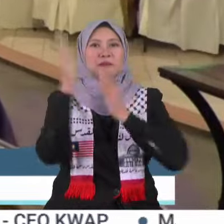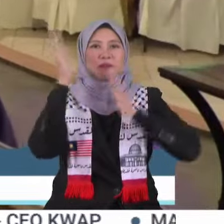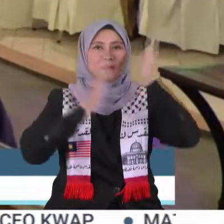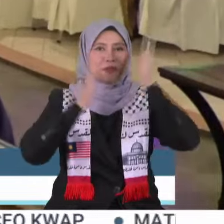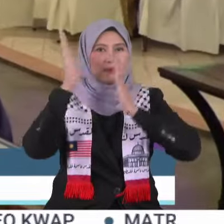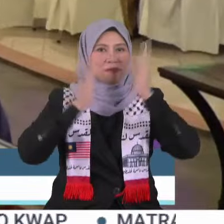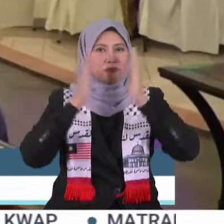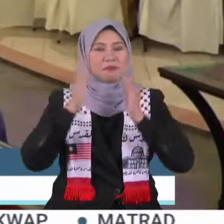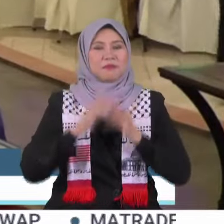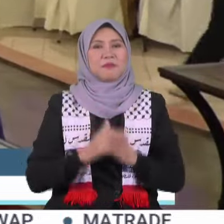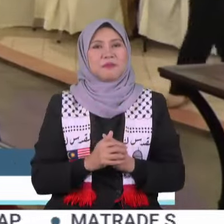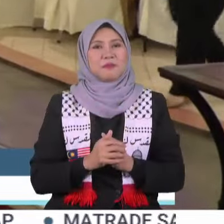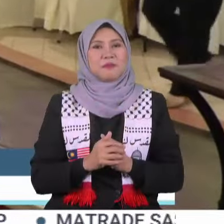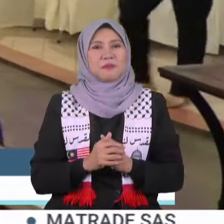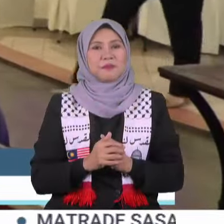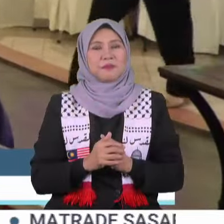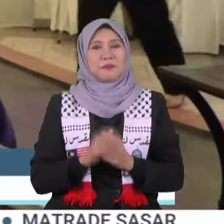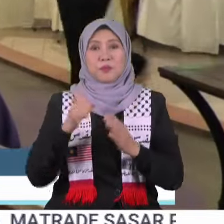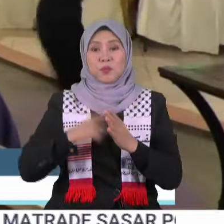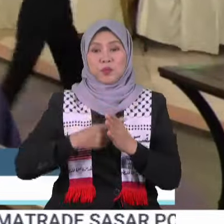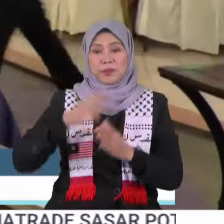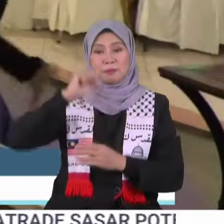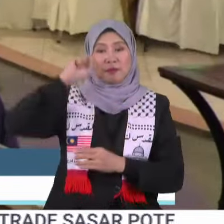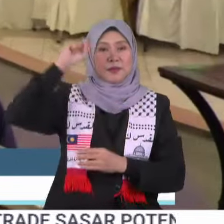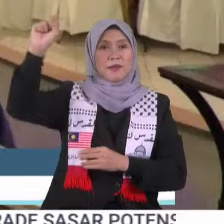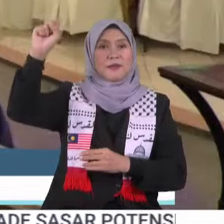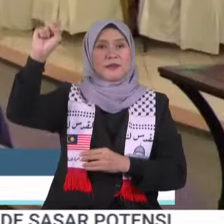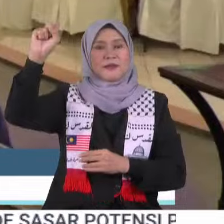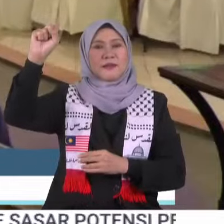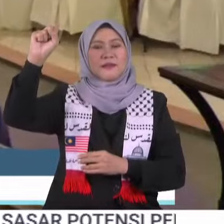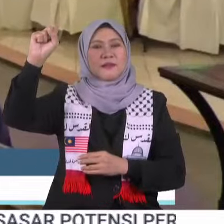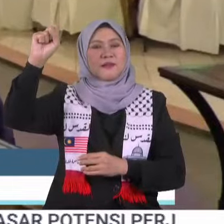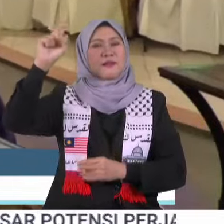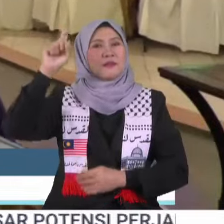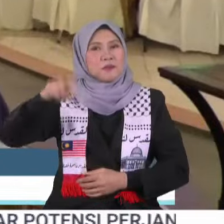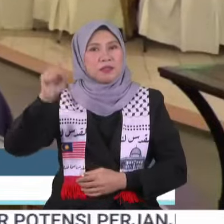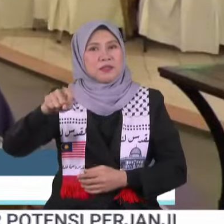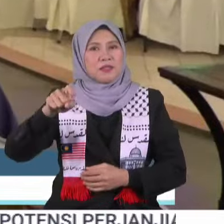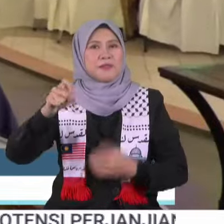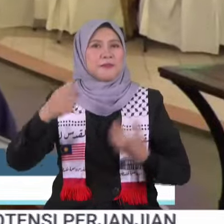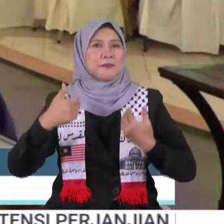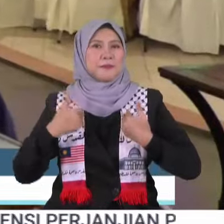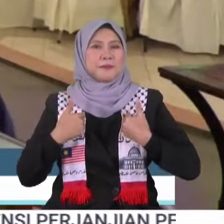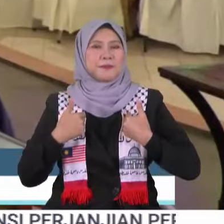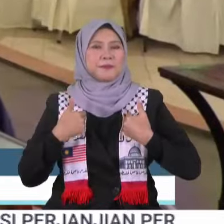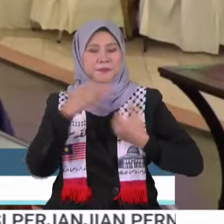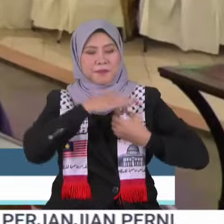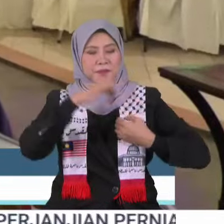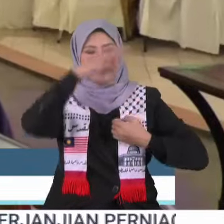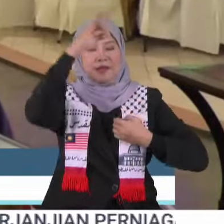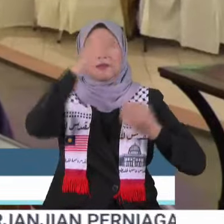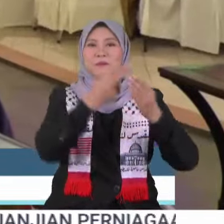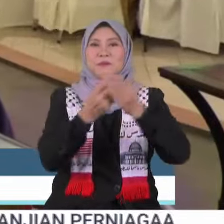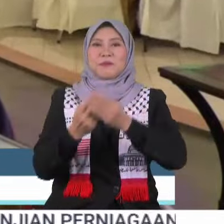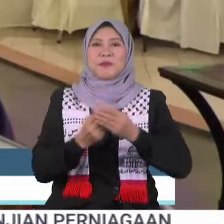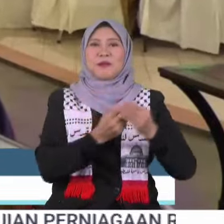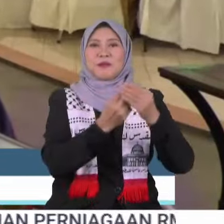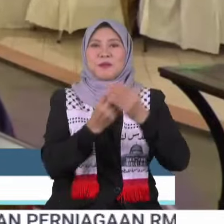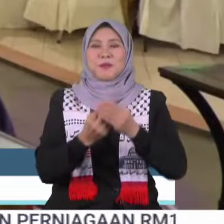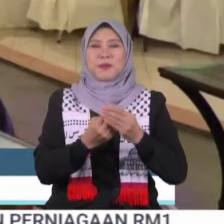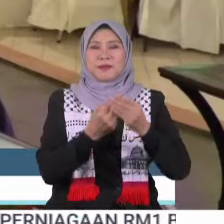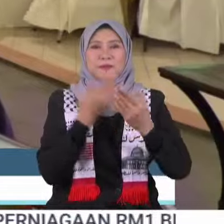ada, dan pada Bulan Kebangsaanlah khususnya kita mesti tanamkan lagi semangat perpaduan yang lebih